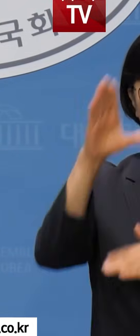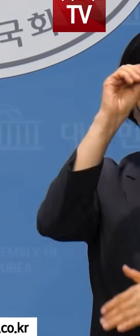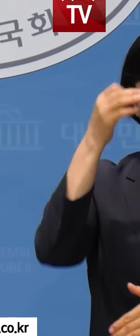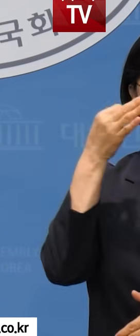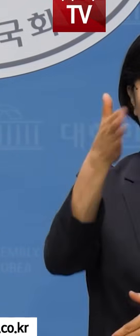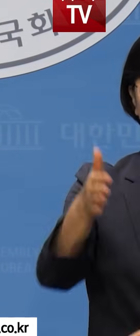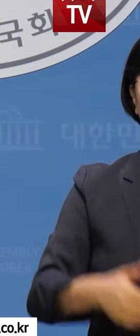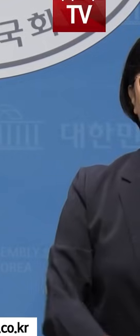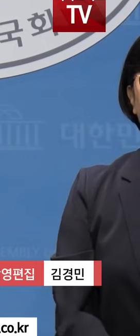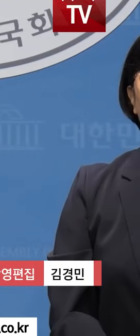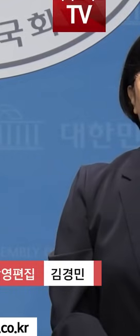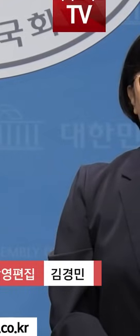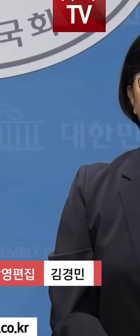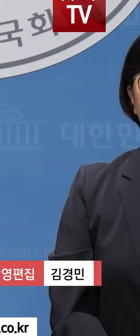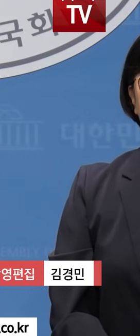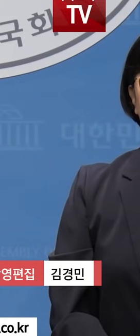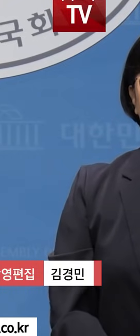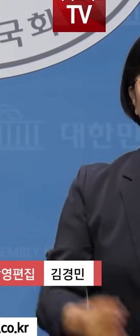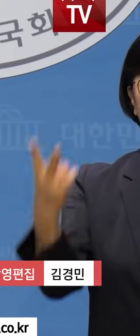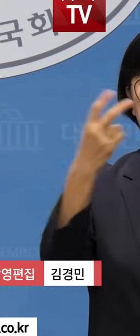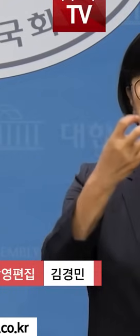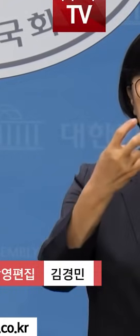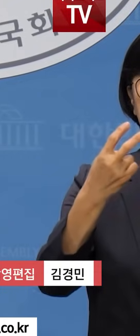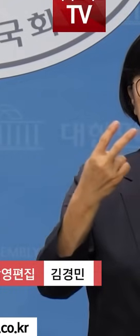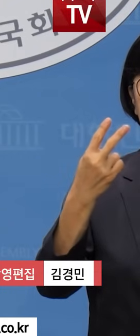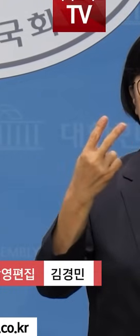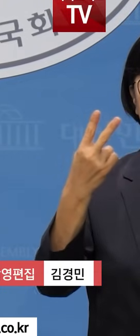것입니다. 네,